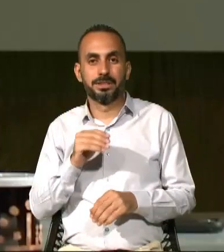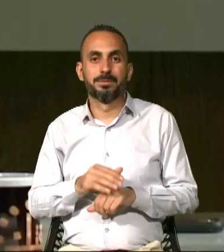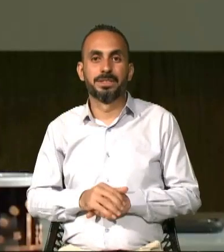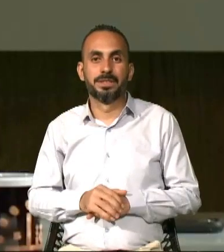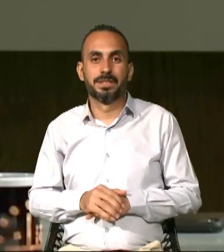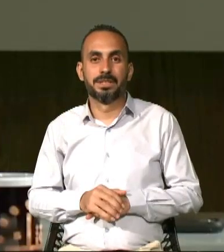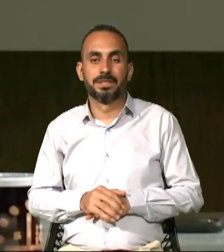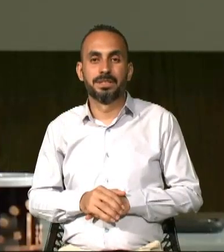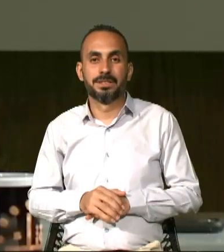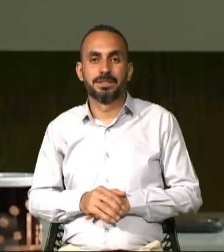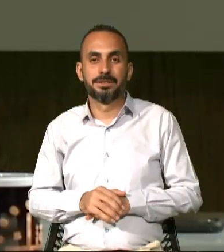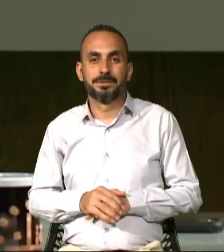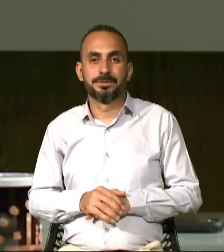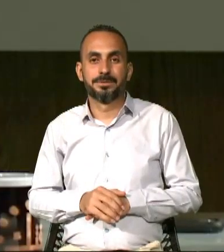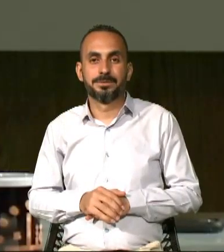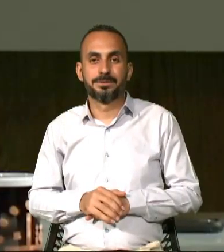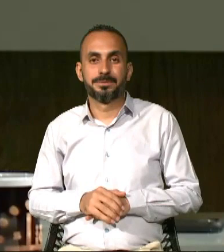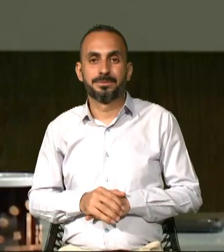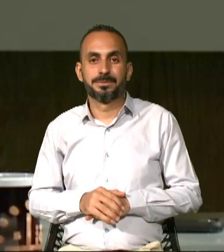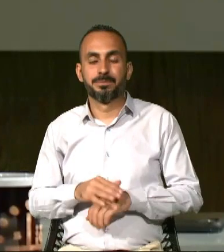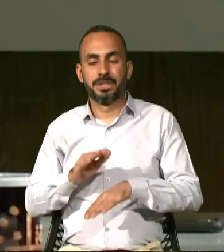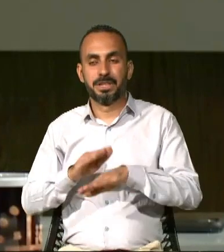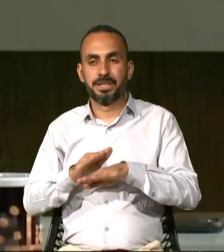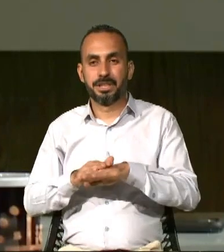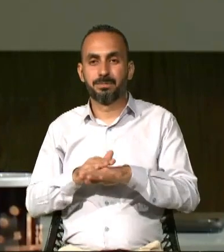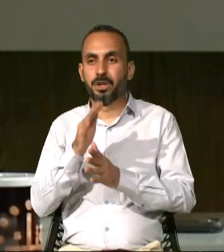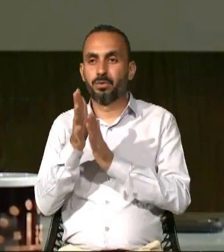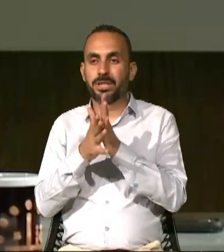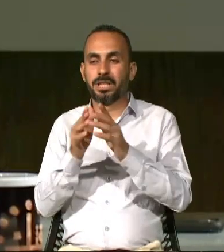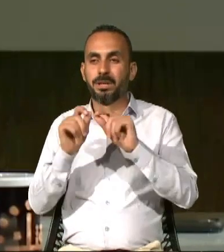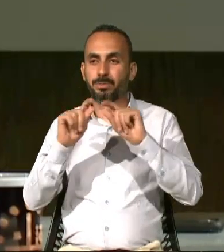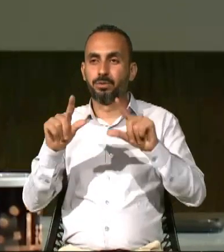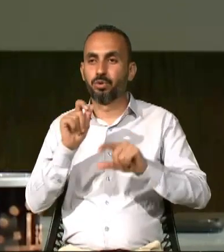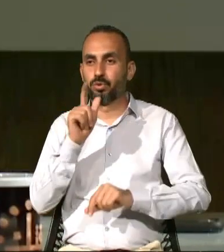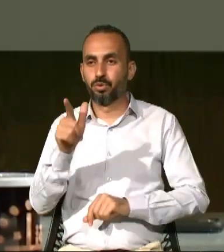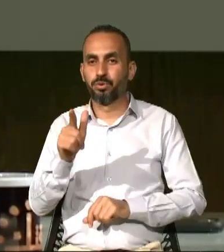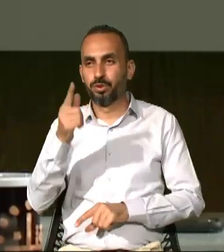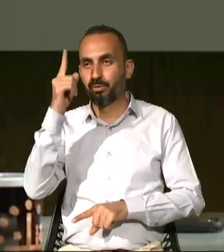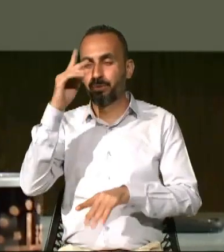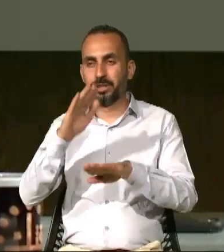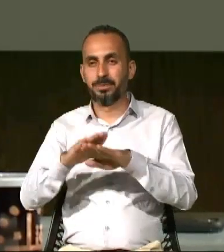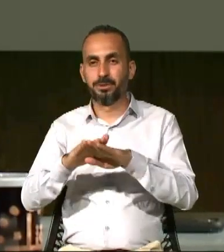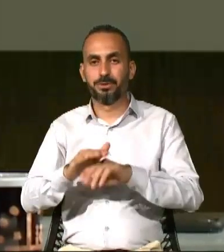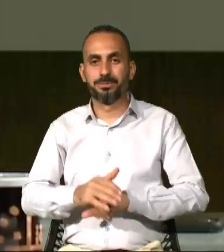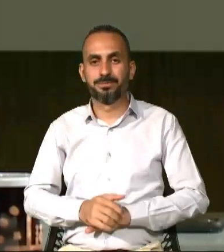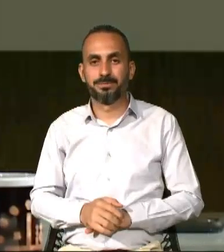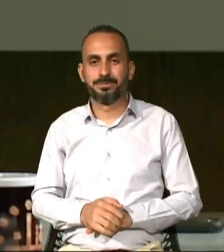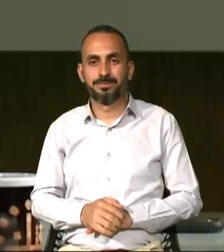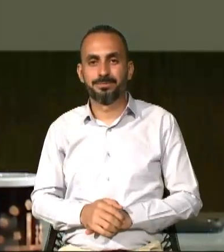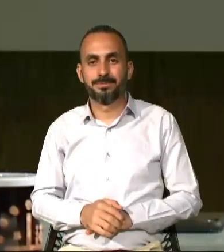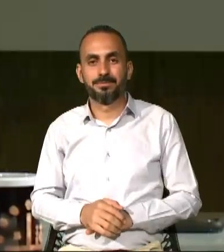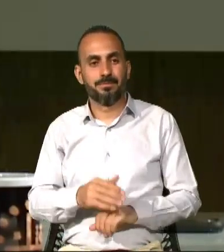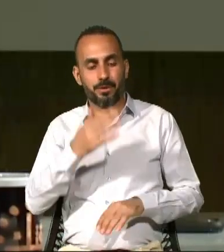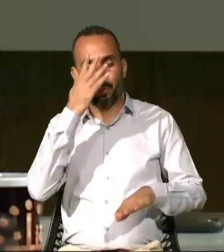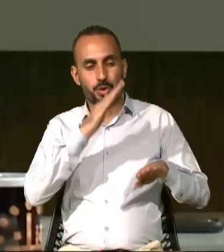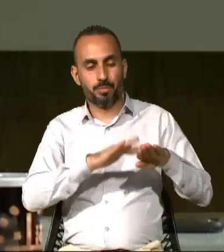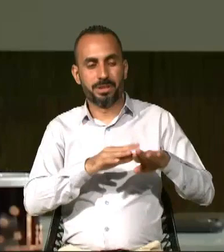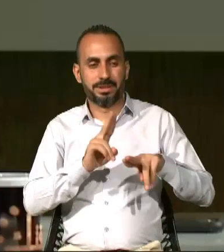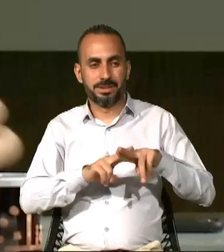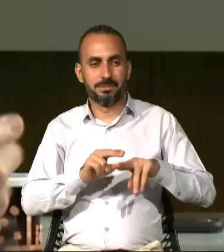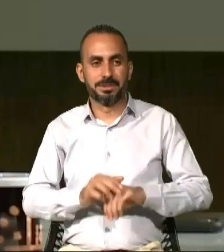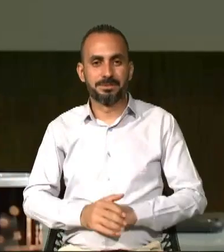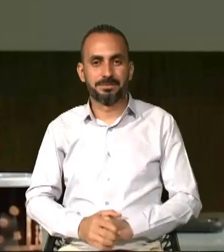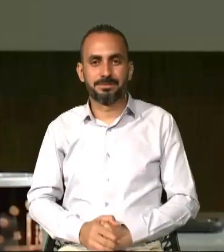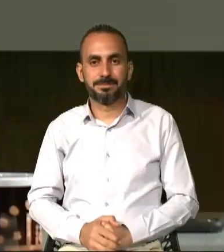وكلام النعمه اللي الرب بيحطه على فمكم، يعني الرب يبارككم بجد. ربنا يبارك حضرتك. شكرا. شكرا ليك. شكرا ليك. ميرسي.